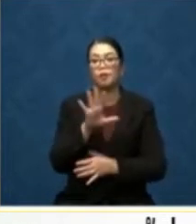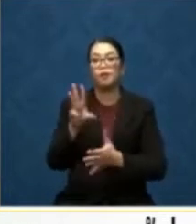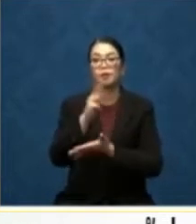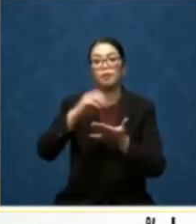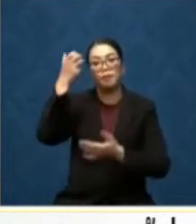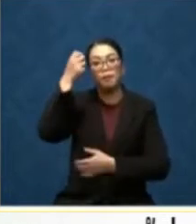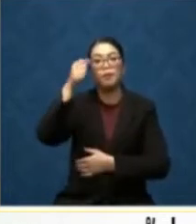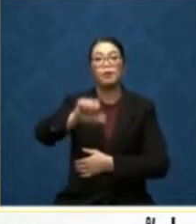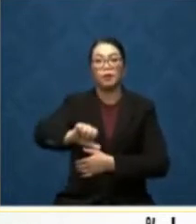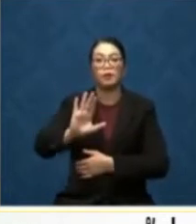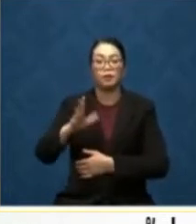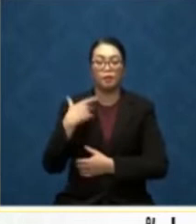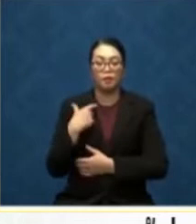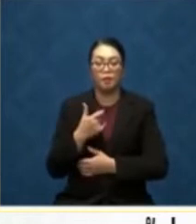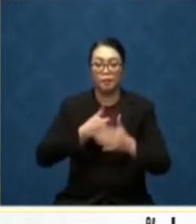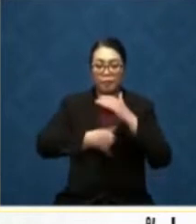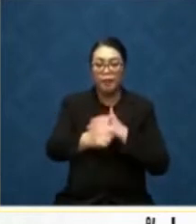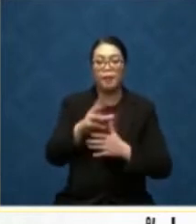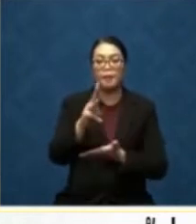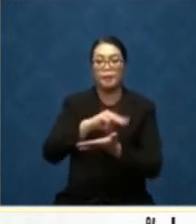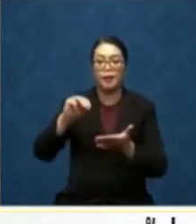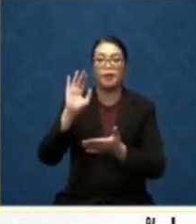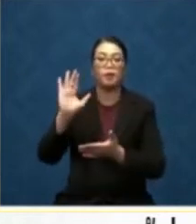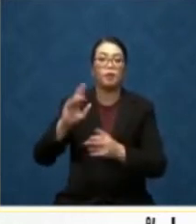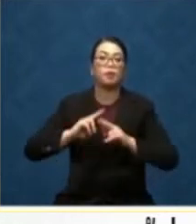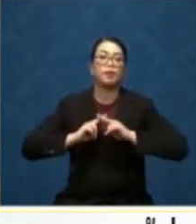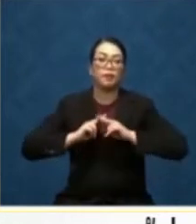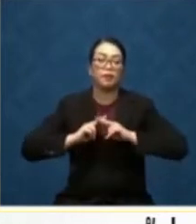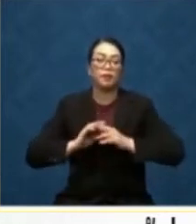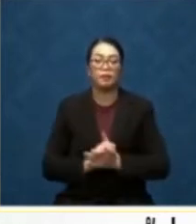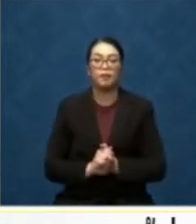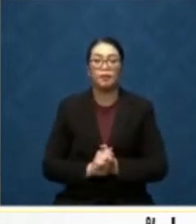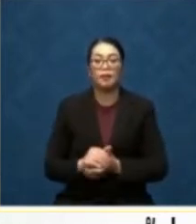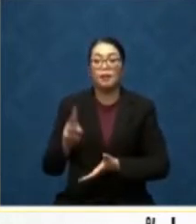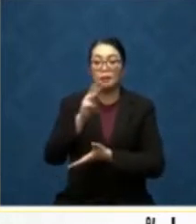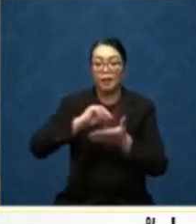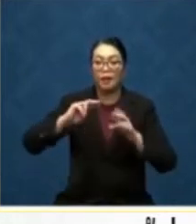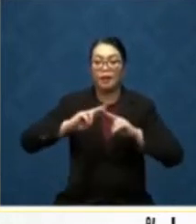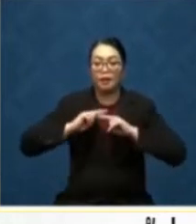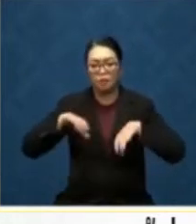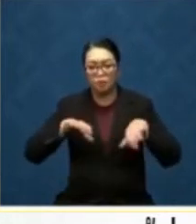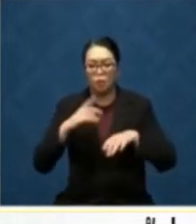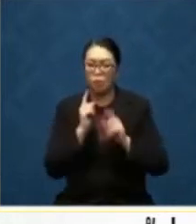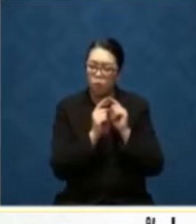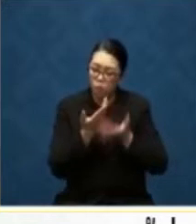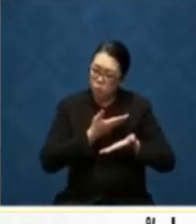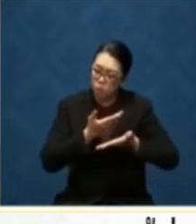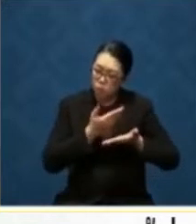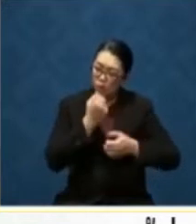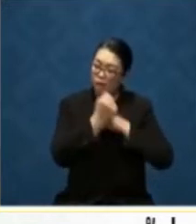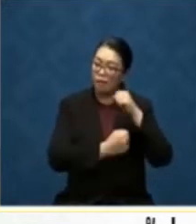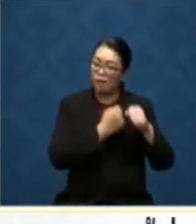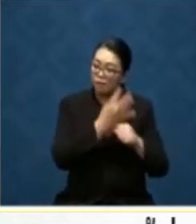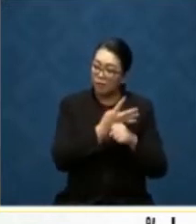สวนที่มีการออกไปเป็มารายใกำกับ ใชไครัขนาดจะออกไปนี่นะฮะ คุยกัตั้ง 4 ปี 5 ปี